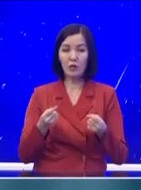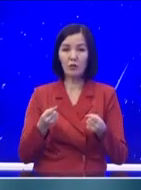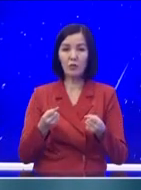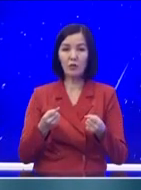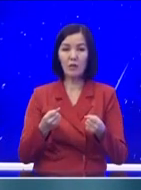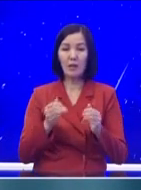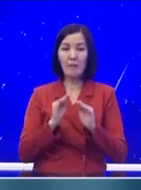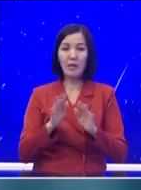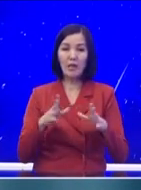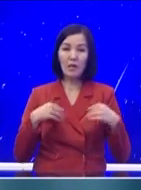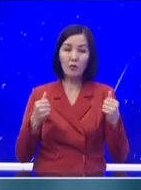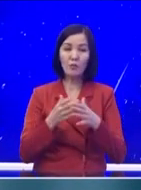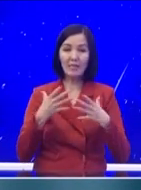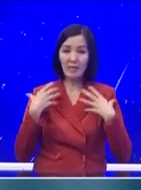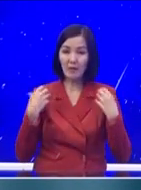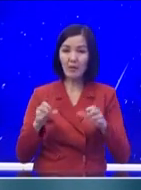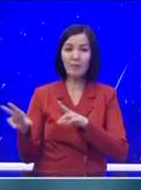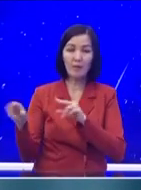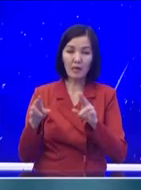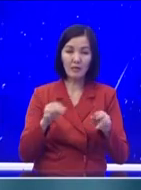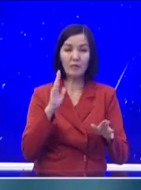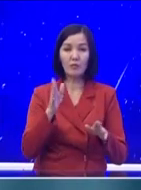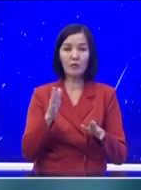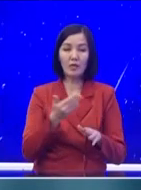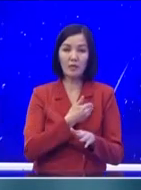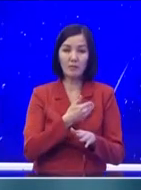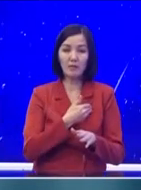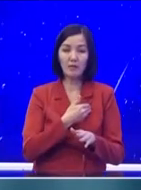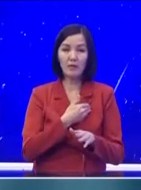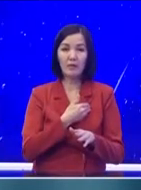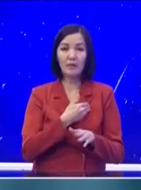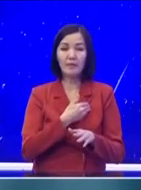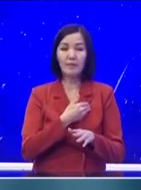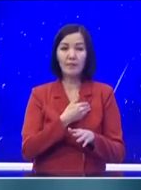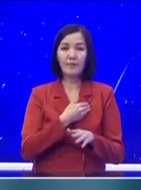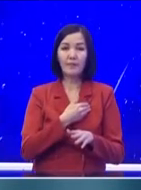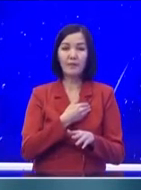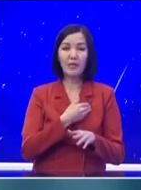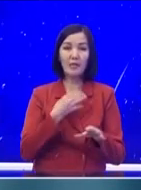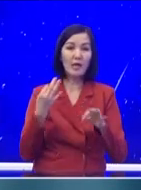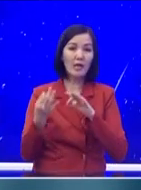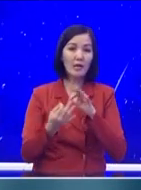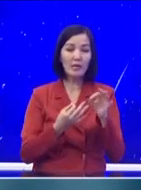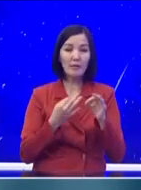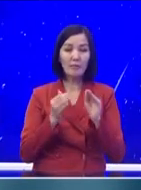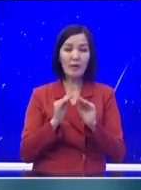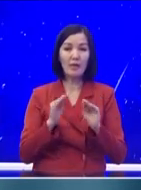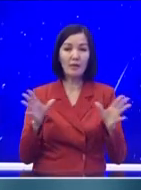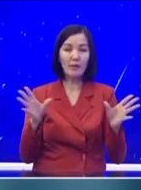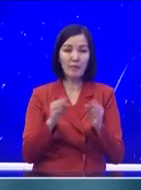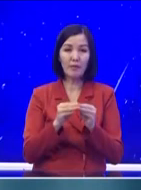өсіріп жатқан балалары, ол кісілердің еңбегі, бір жағынан қарасаңыз қаншама ұлттың балалары сөйлейді, бір үйде, бір жерде, бір жерден тамақ ішіп,